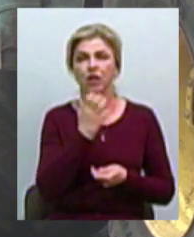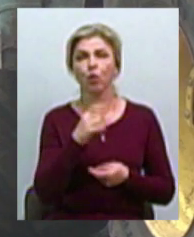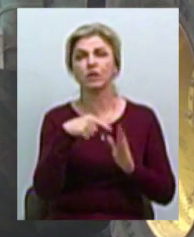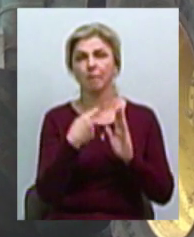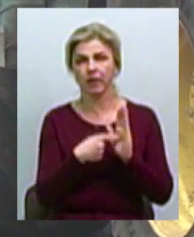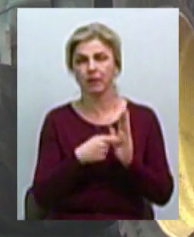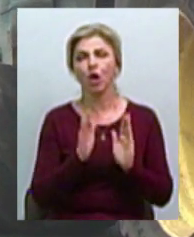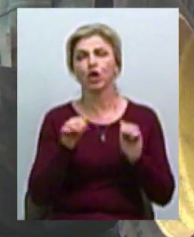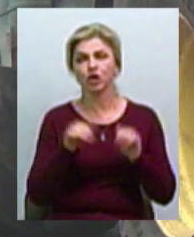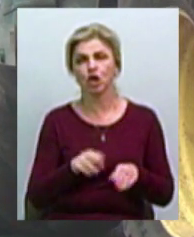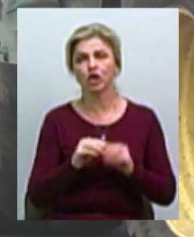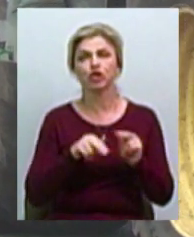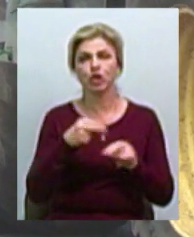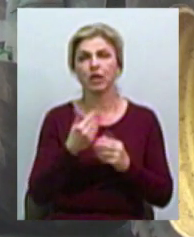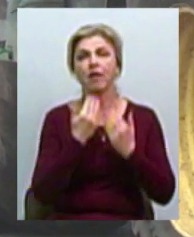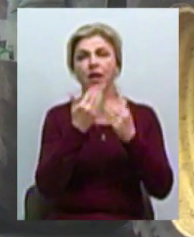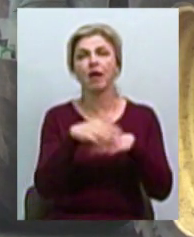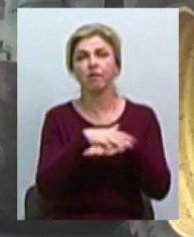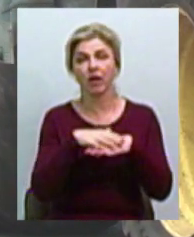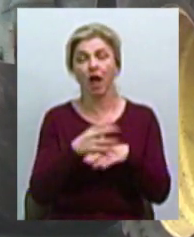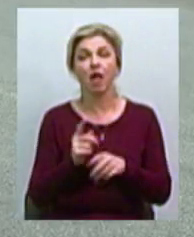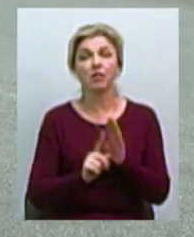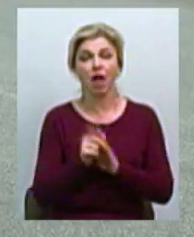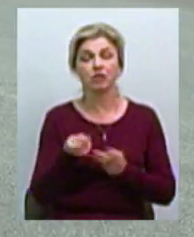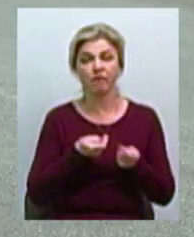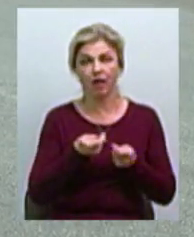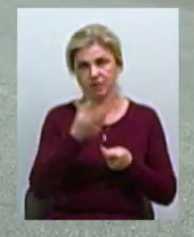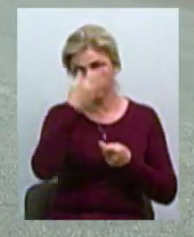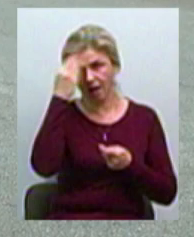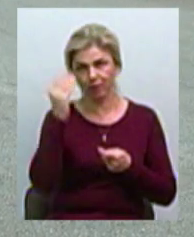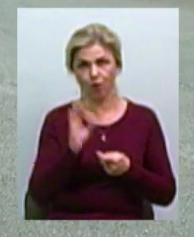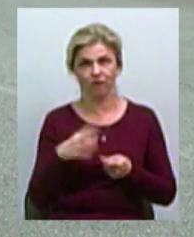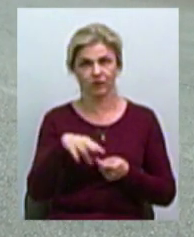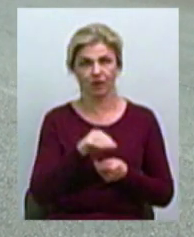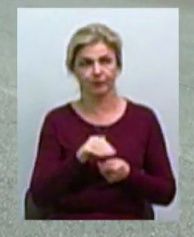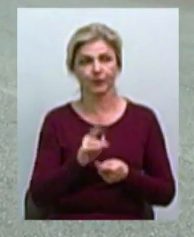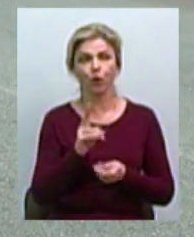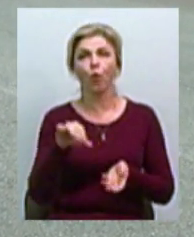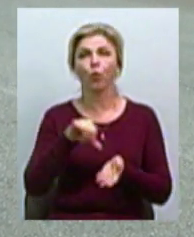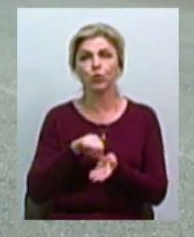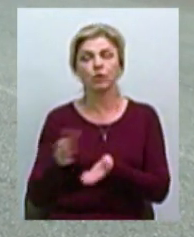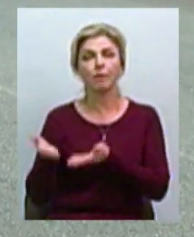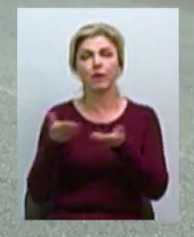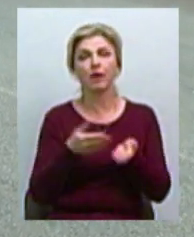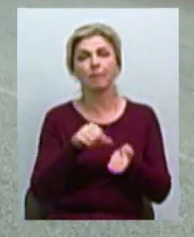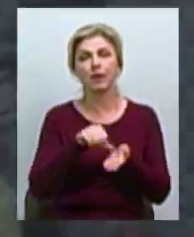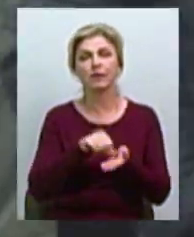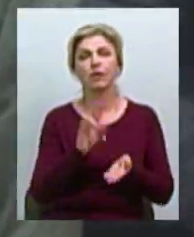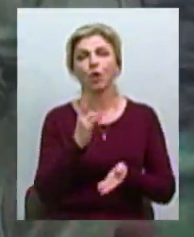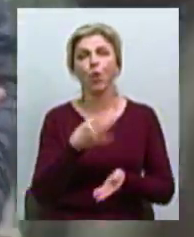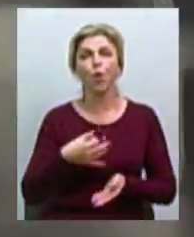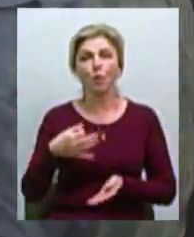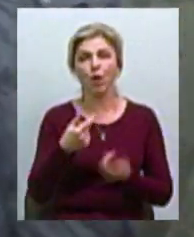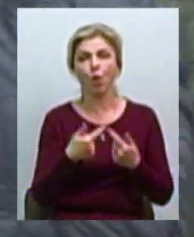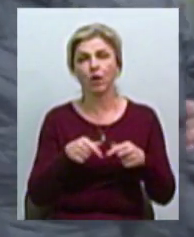тільки через референдум. Прийшов до влади, забув про все. До участі у акції протесту аграрії запросили представників Миколаївської обласної